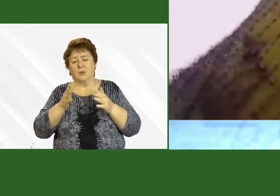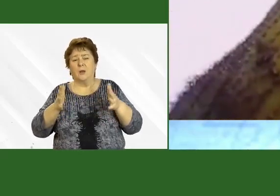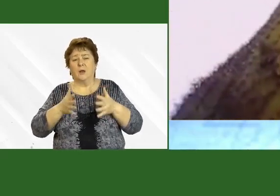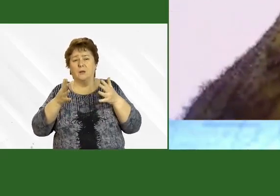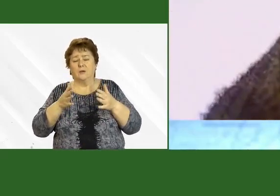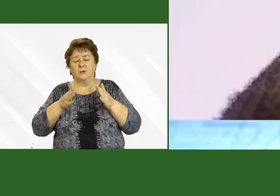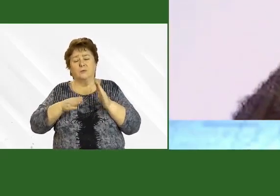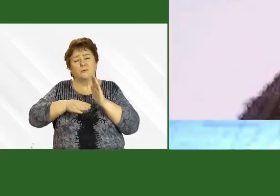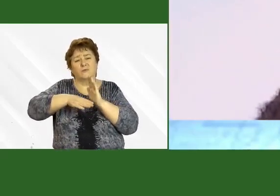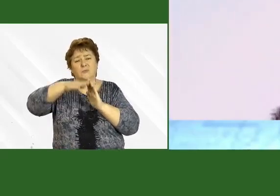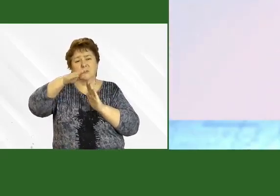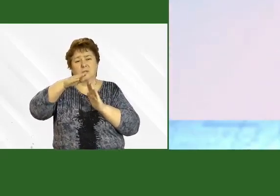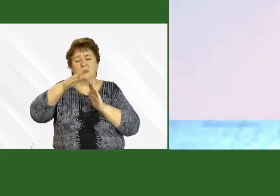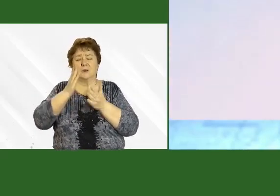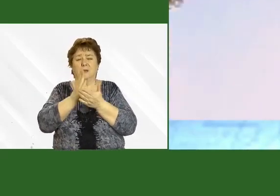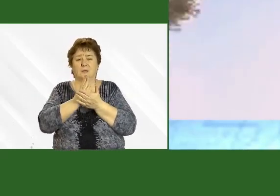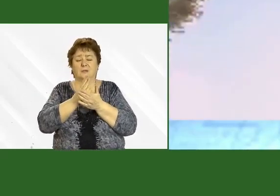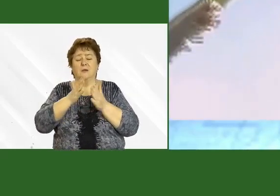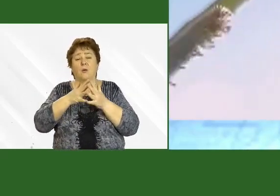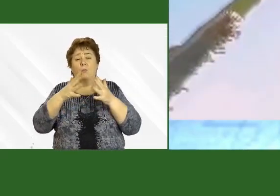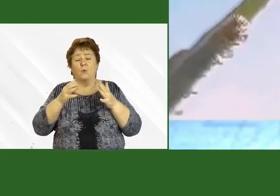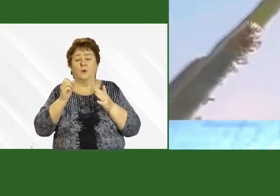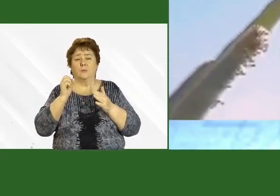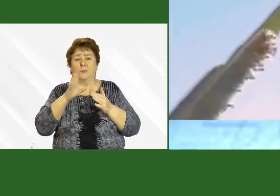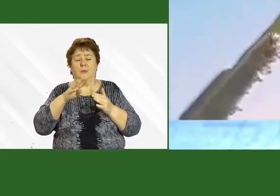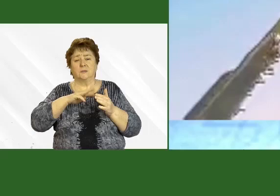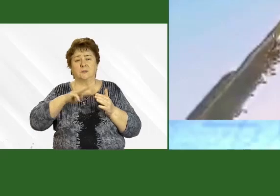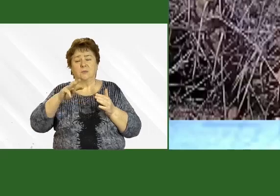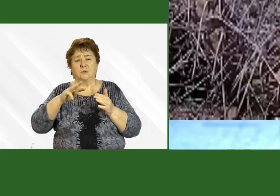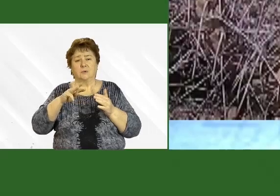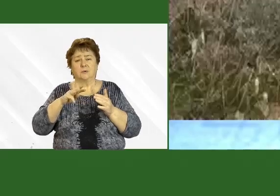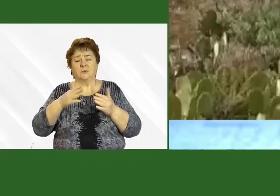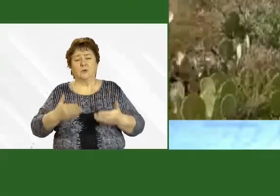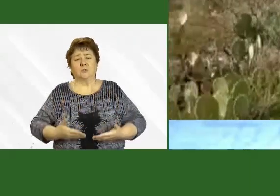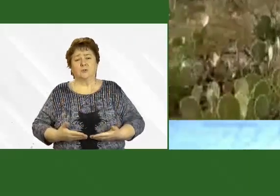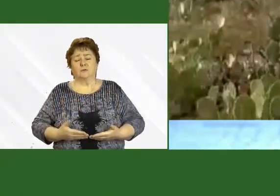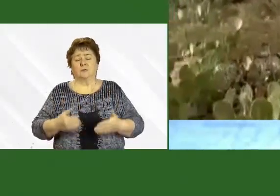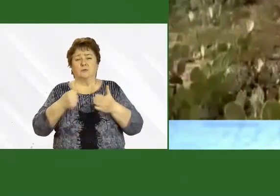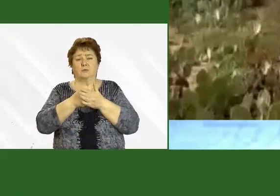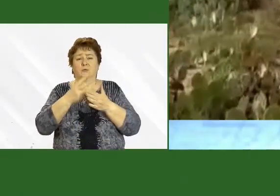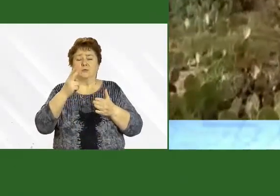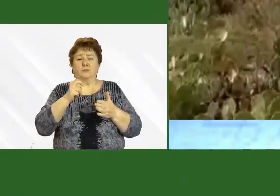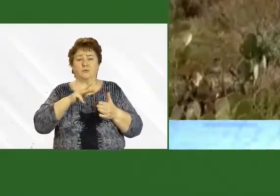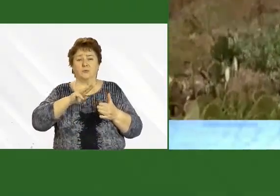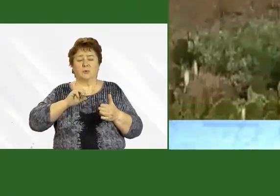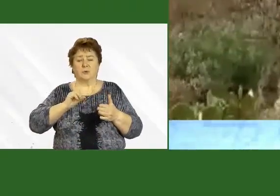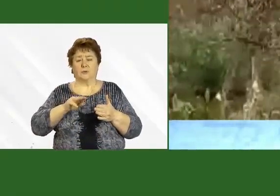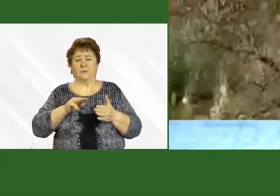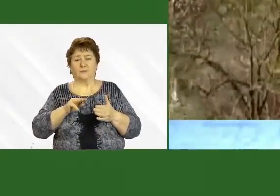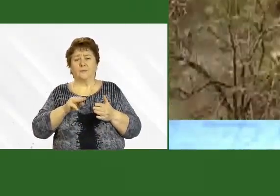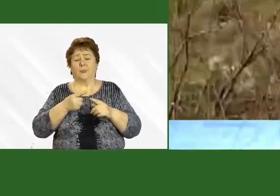достигает высоты более 15 метров и живет до 200 лет